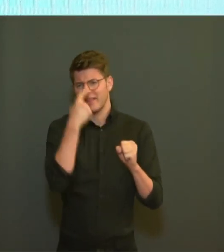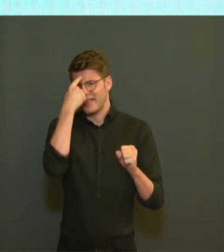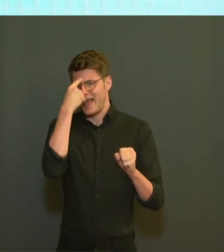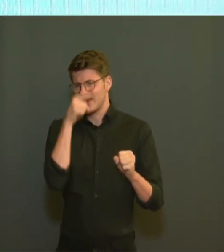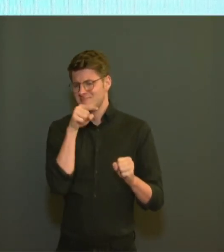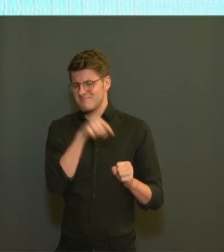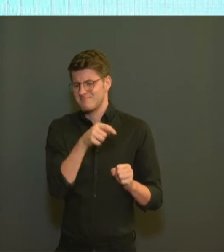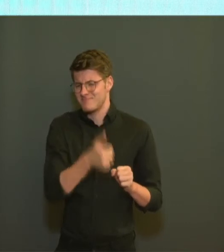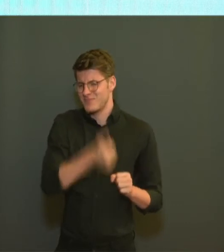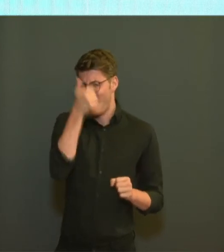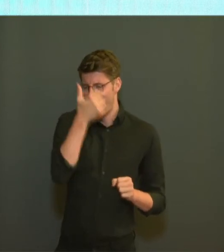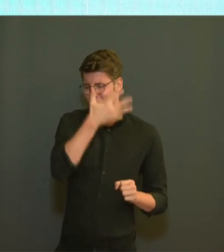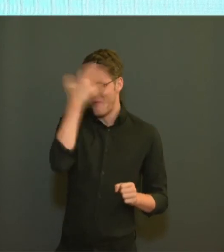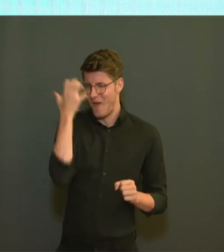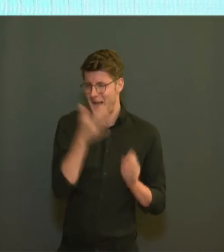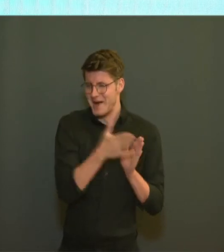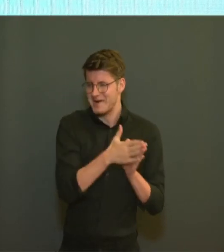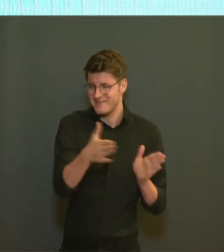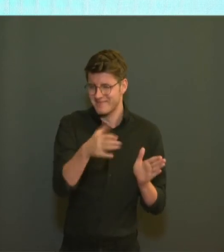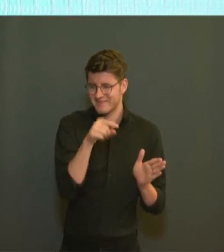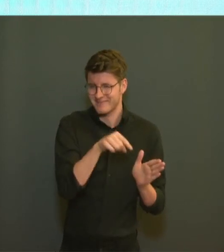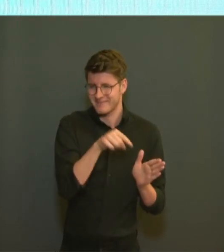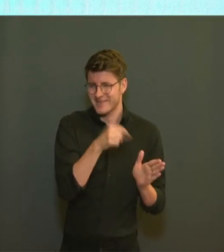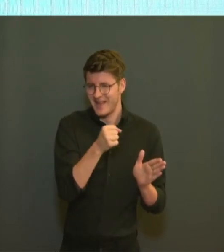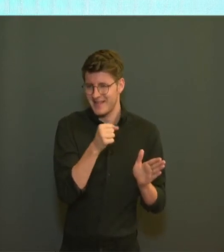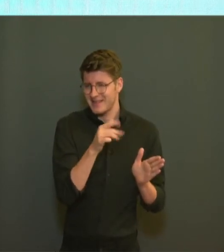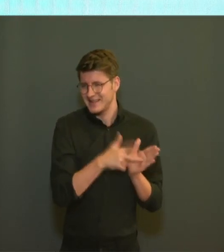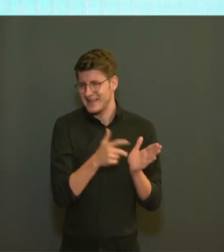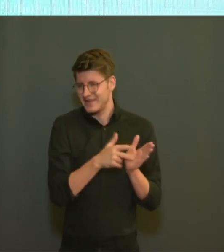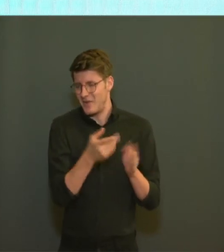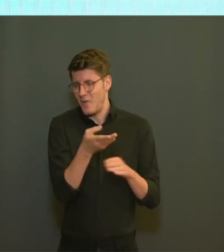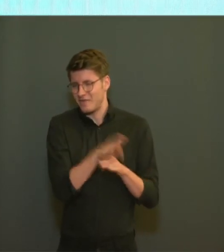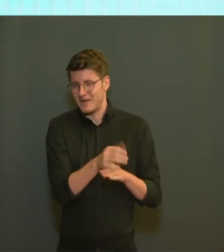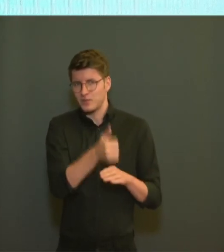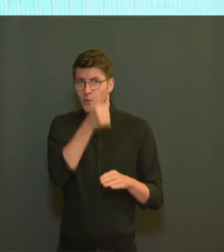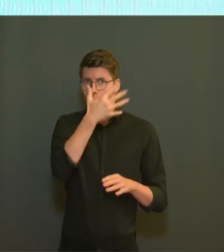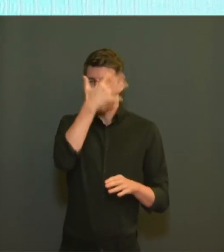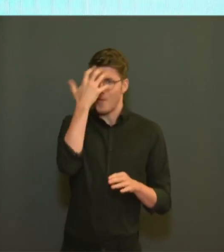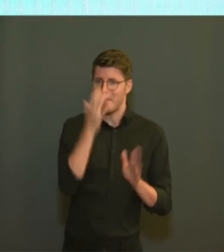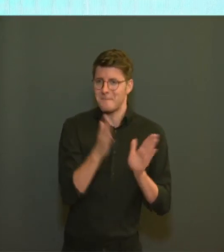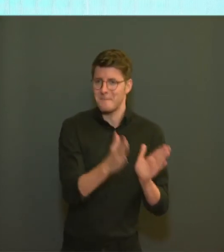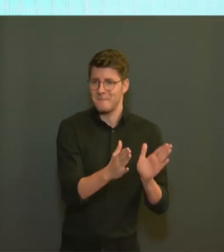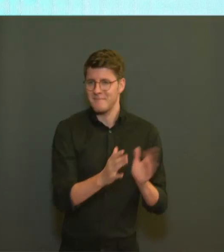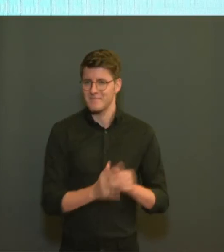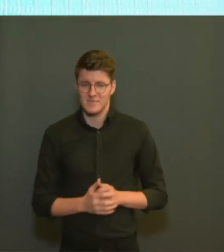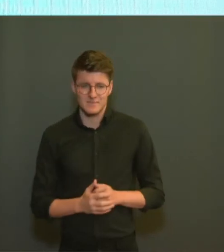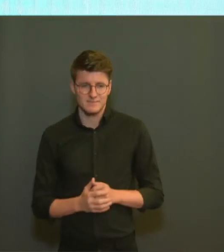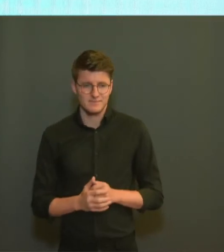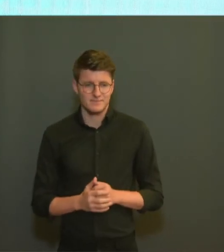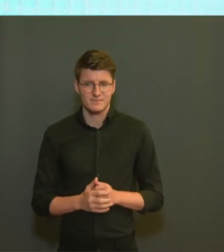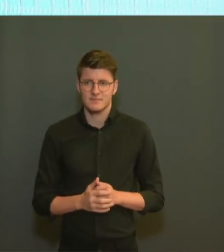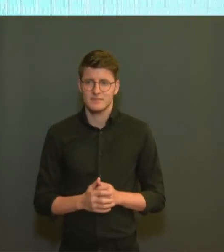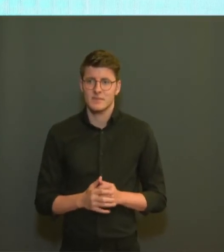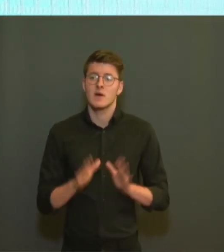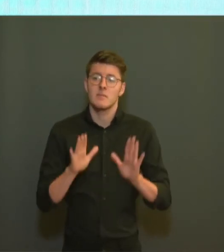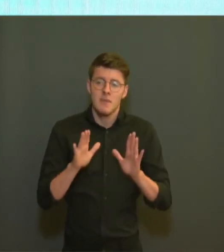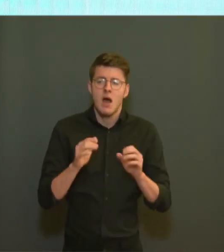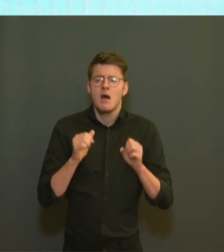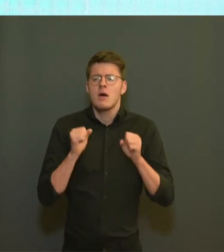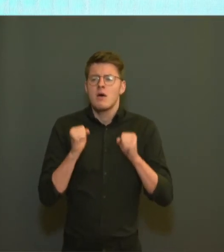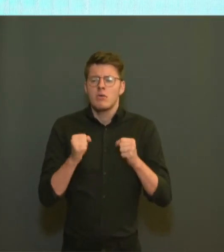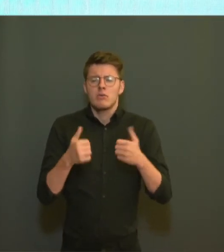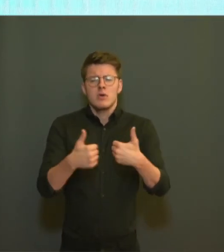de hitte een belangrijke factor is in het overlijden van die mensen. We kunnen vrij eenvoudig het onderscheid